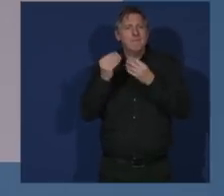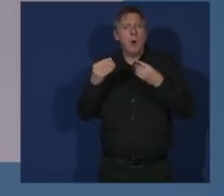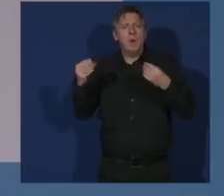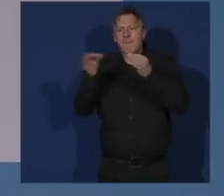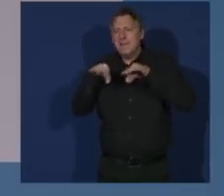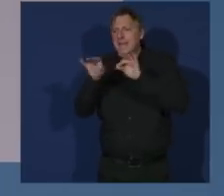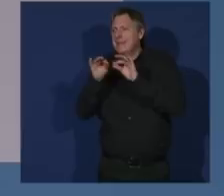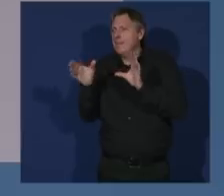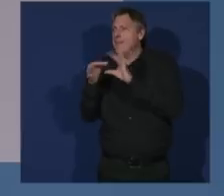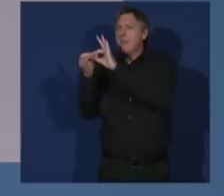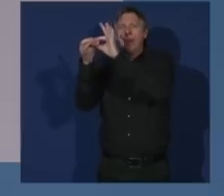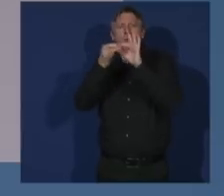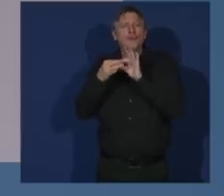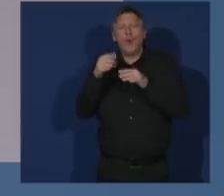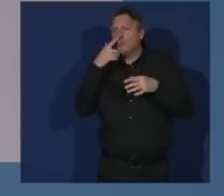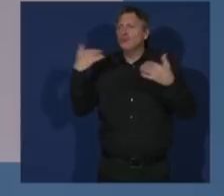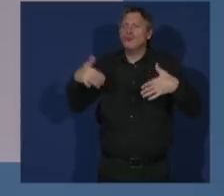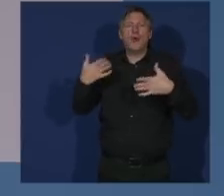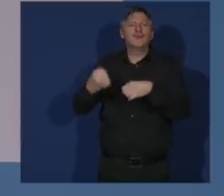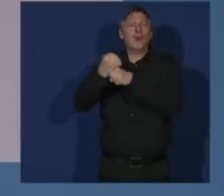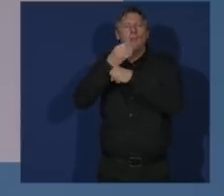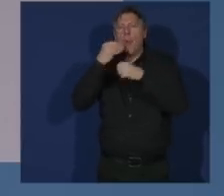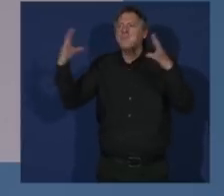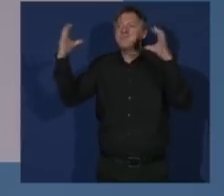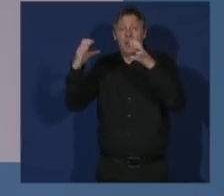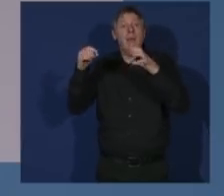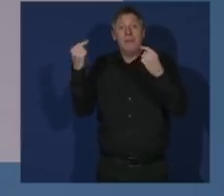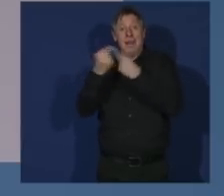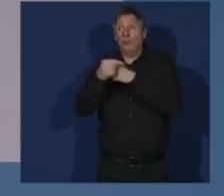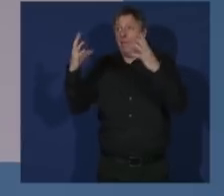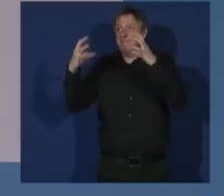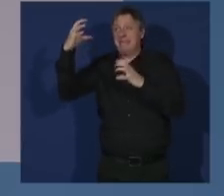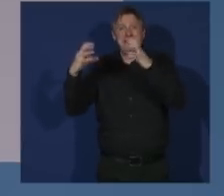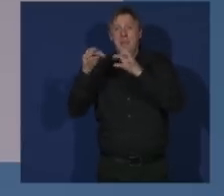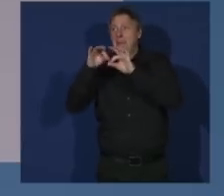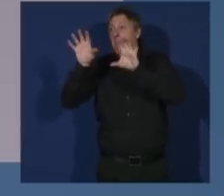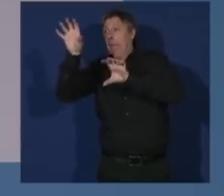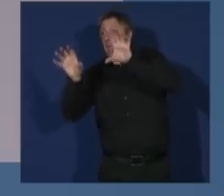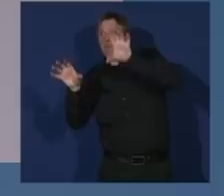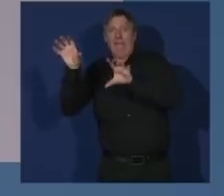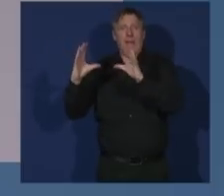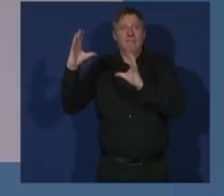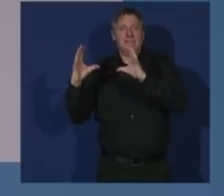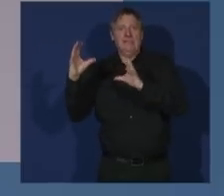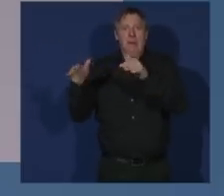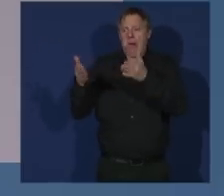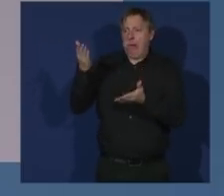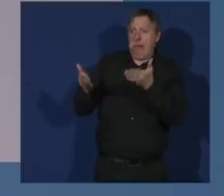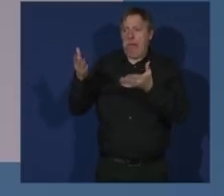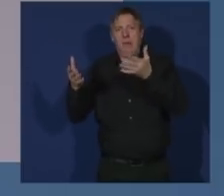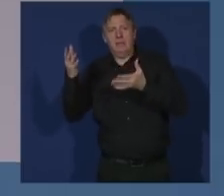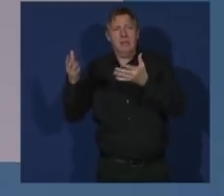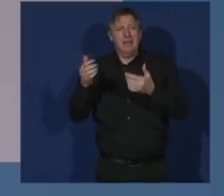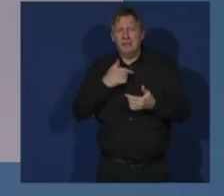cette construction est en train de vaciller. Et je le dis clairement, nous devrons jeter toute notre